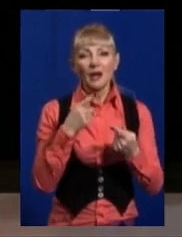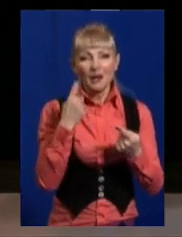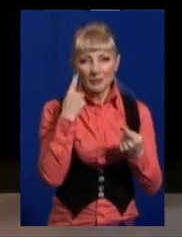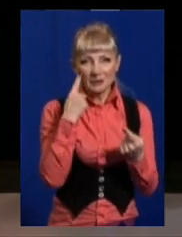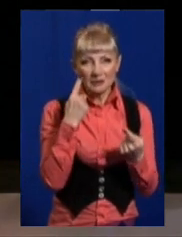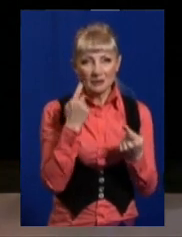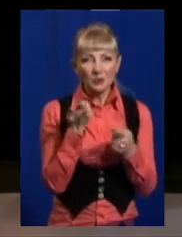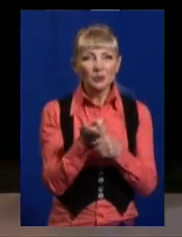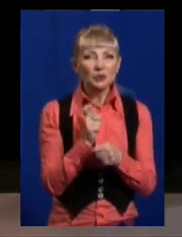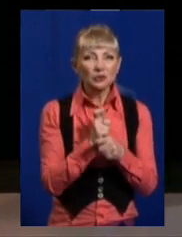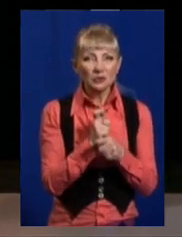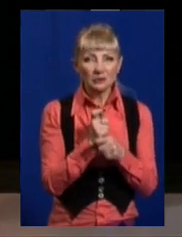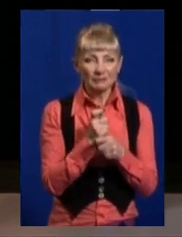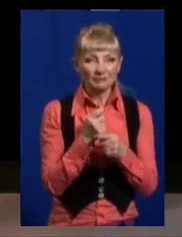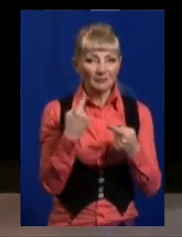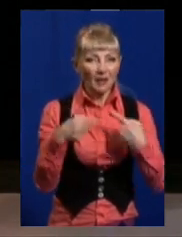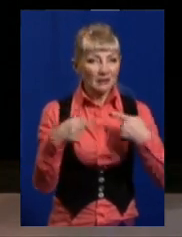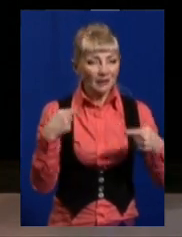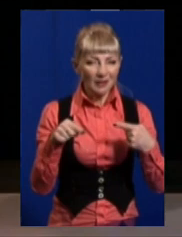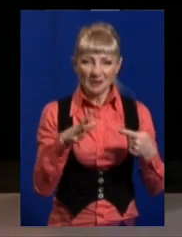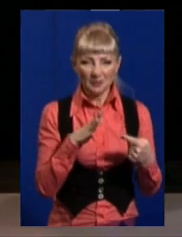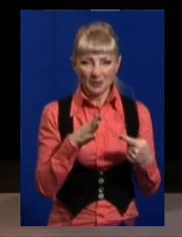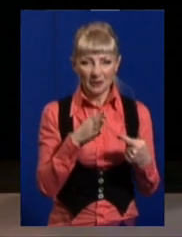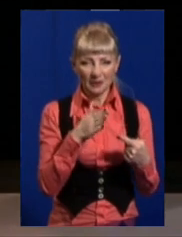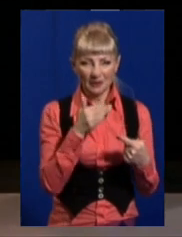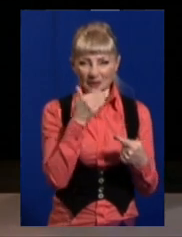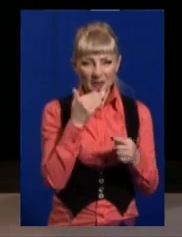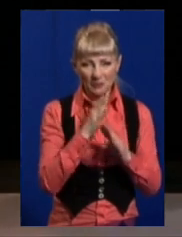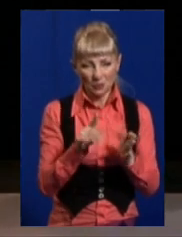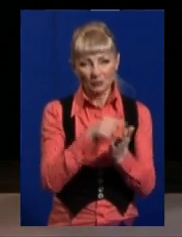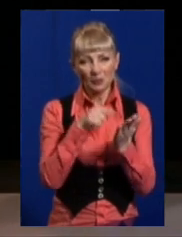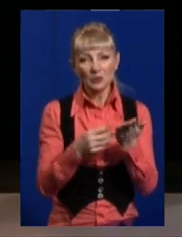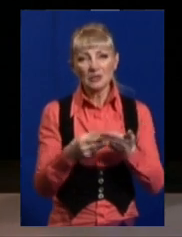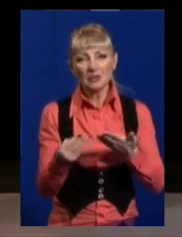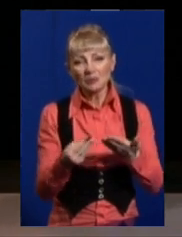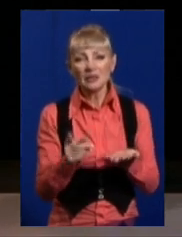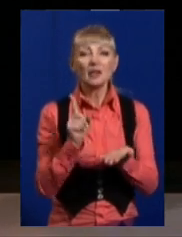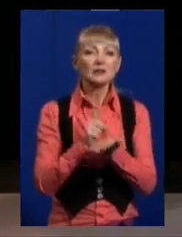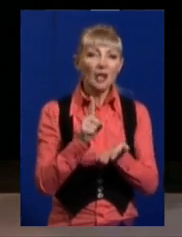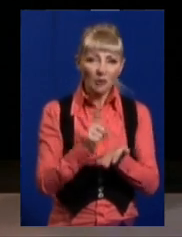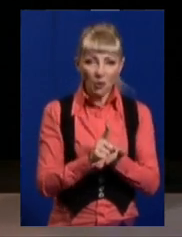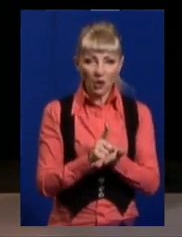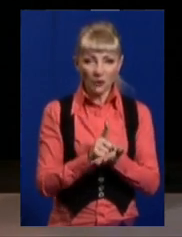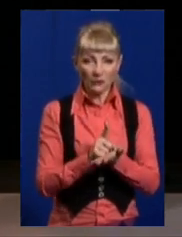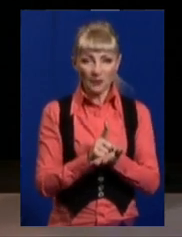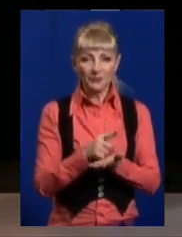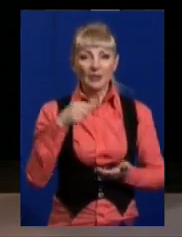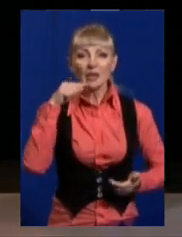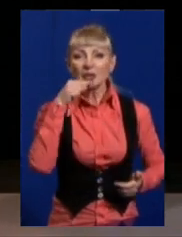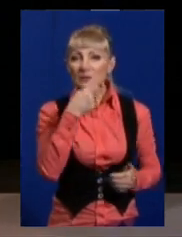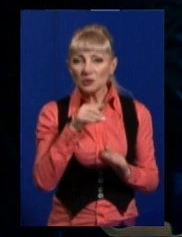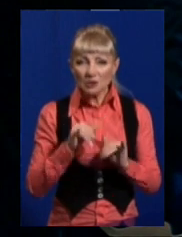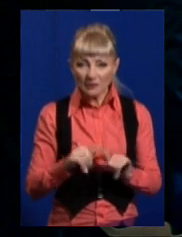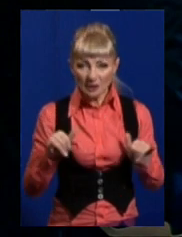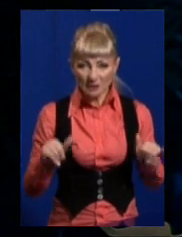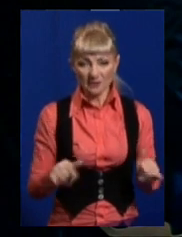були дуже незначними щодо питань землі, щодо питань податків, щодо питань економічного розвитку,